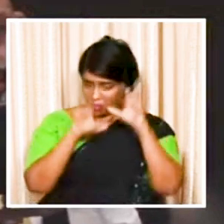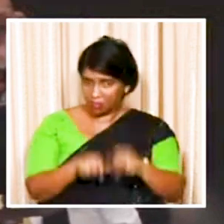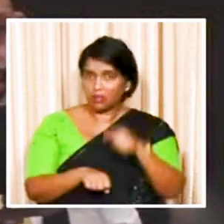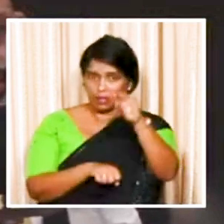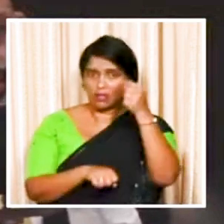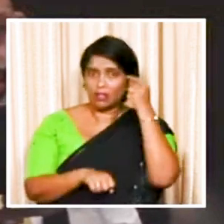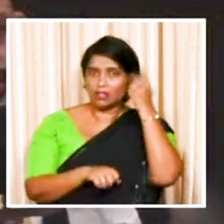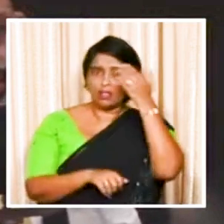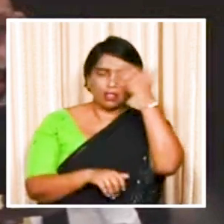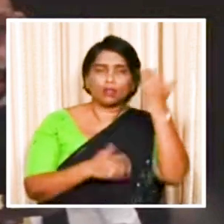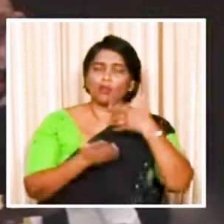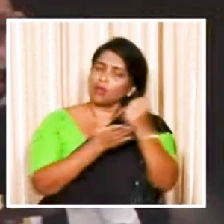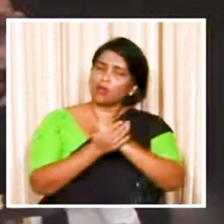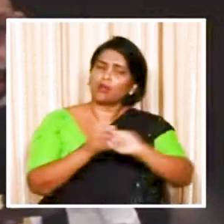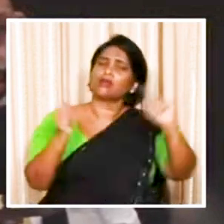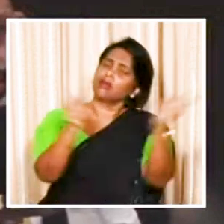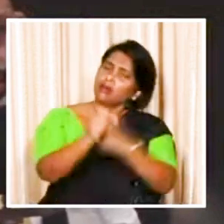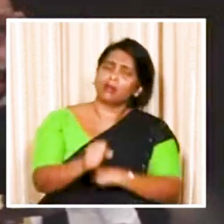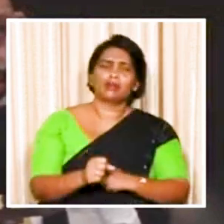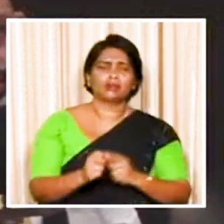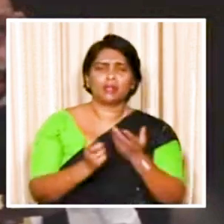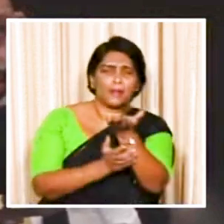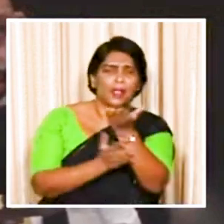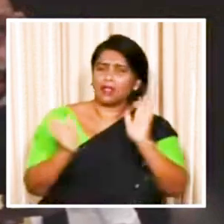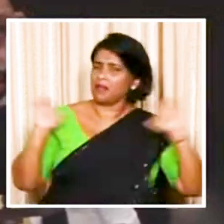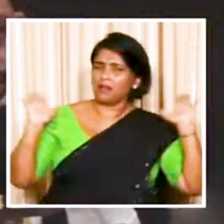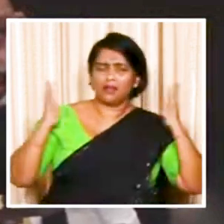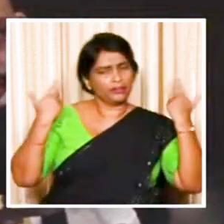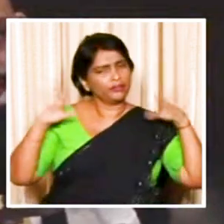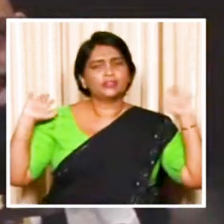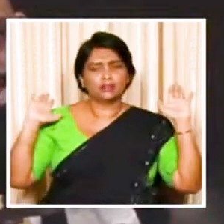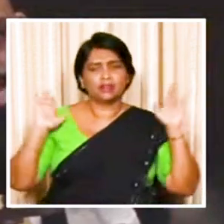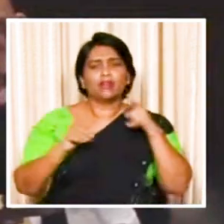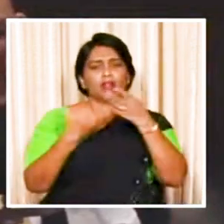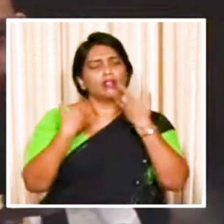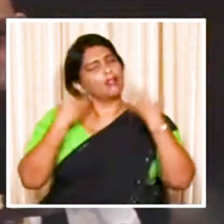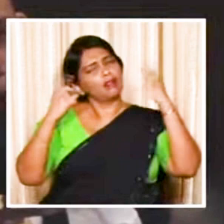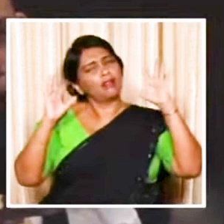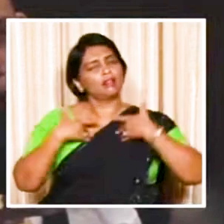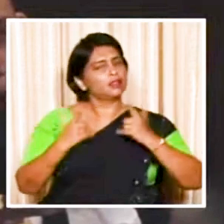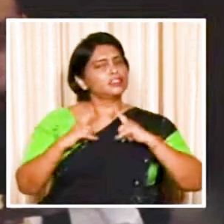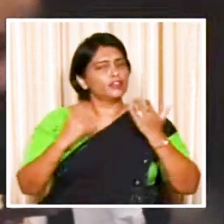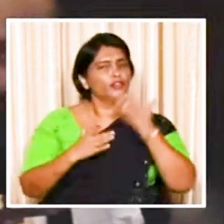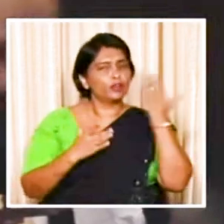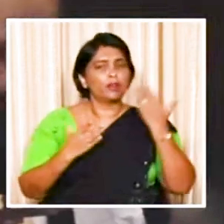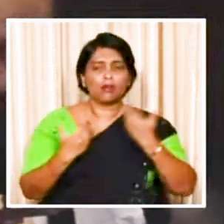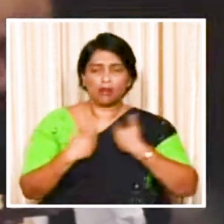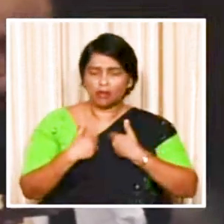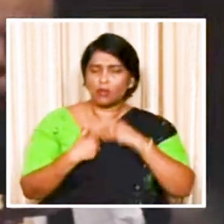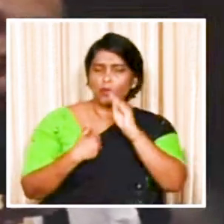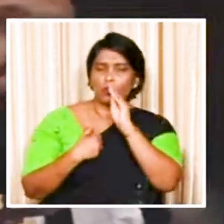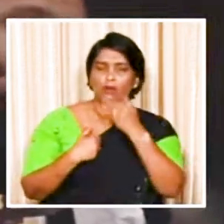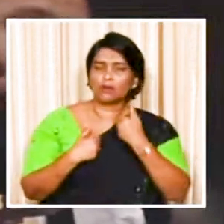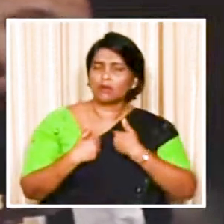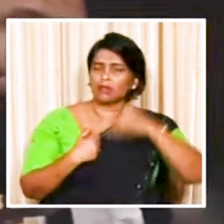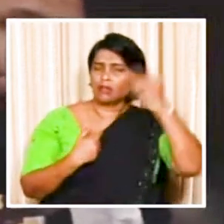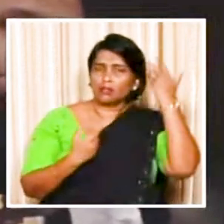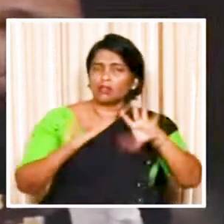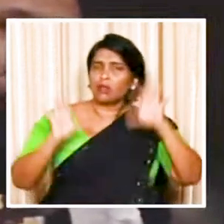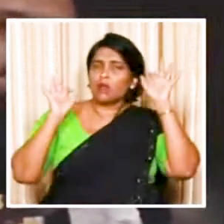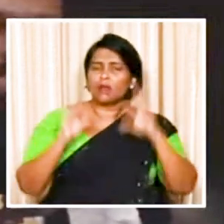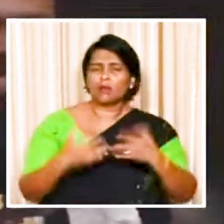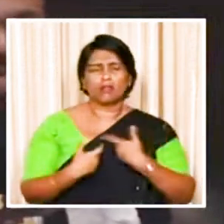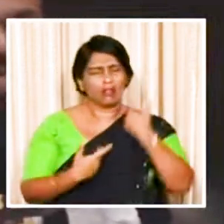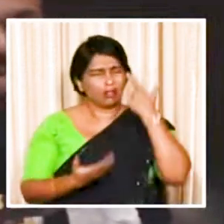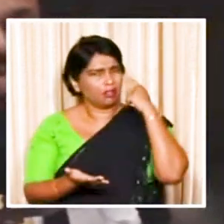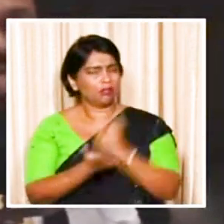தமிழர்களை தொடர்ந்து வஞ்சிக்கிறீர்கள்? நீங்கள் நல்லிணக்கம் என்று உதட்டளவிலே பேசி வெளியிலே இருக்கிற சர்வதேச சமூகத்தை ஏமாற்றி கொண்டு இந்த விடயங்களை